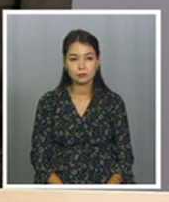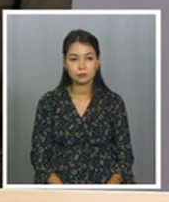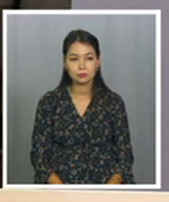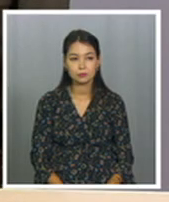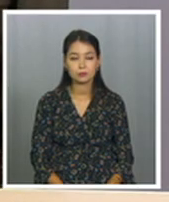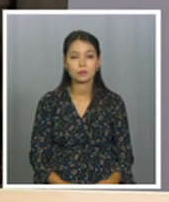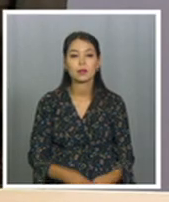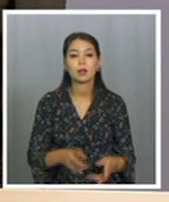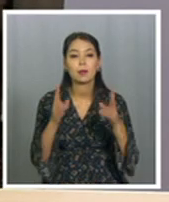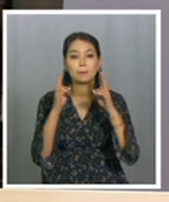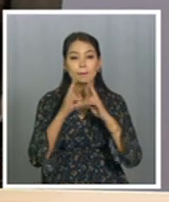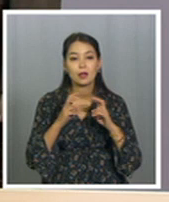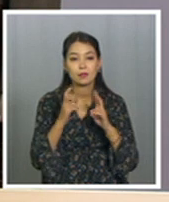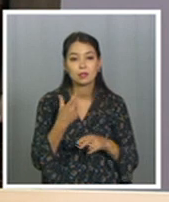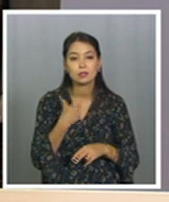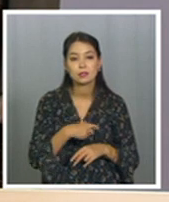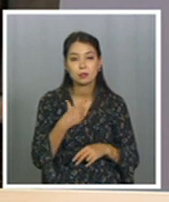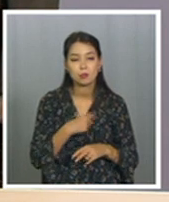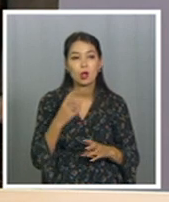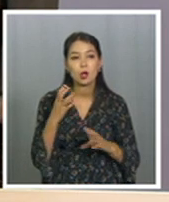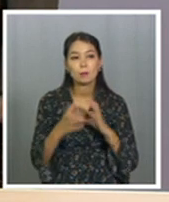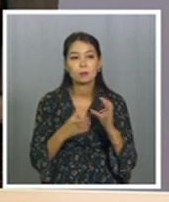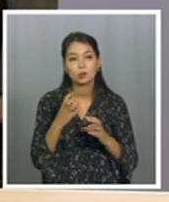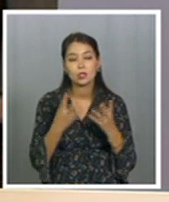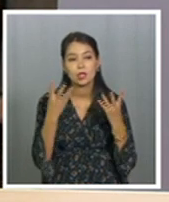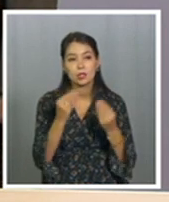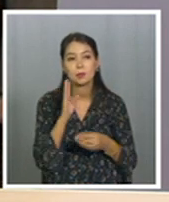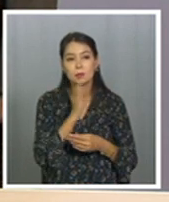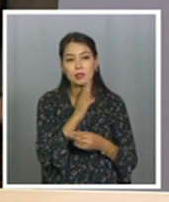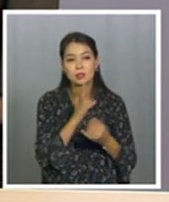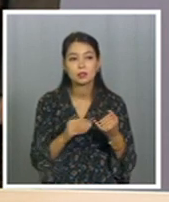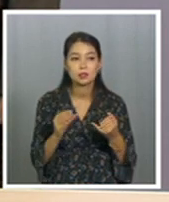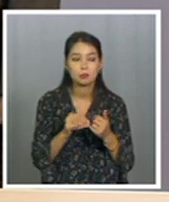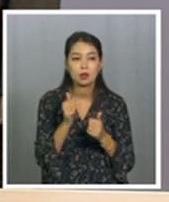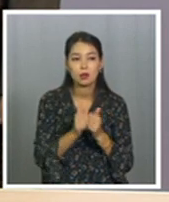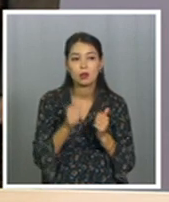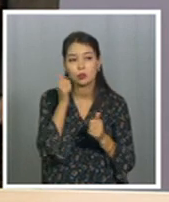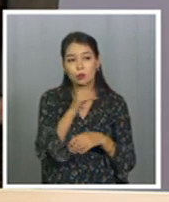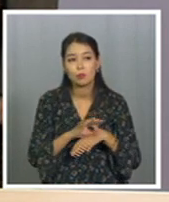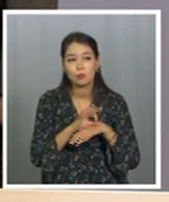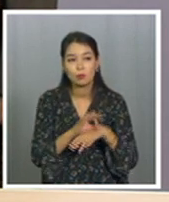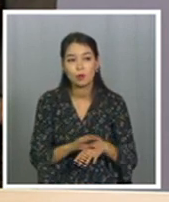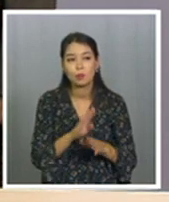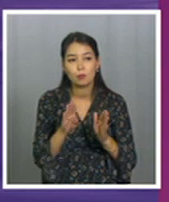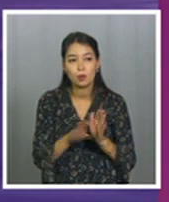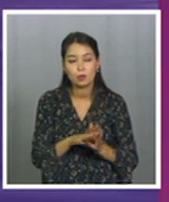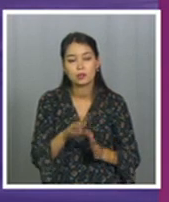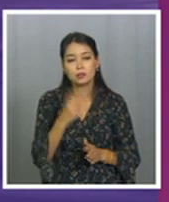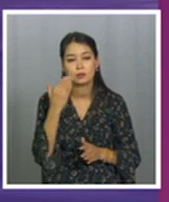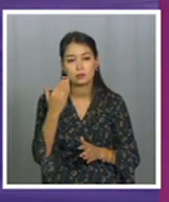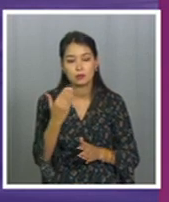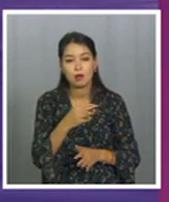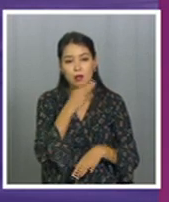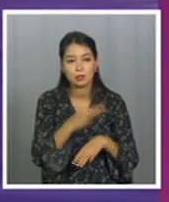Проверьте себя. Международный день Матери Земли ежегодно проводится под эгидой ООН.